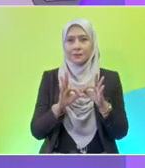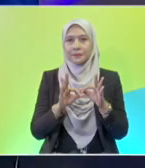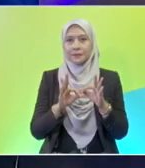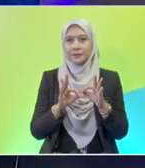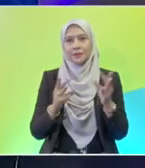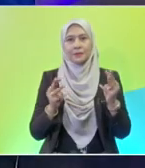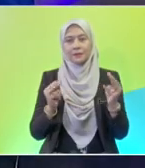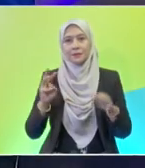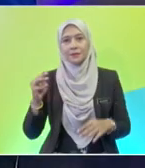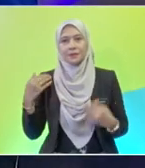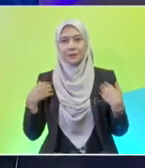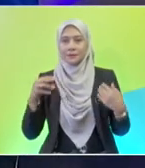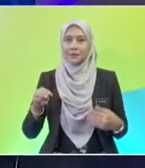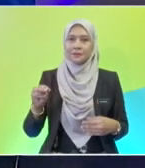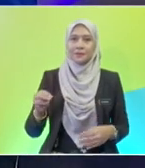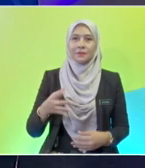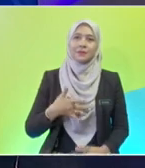bacalah Alhamdulillah